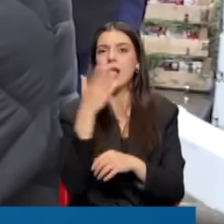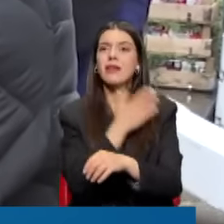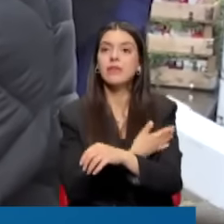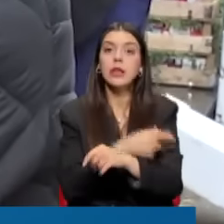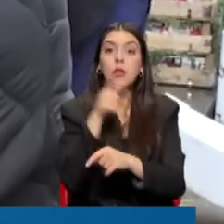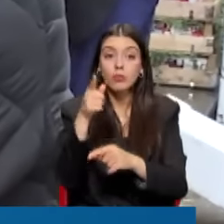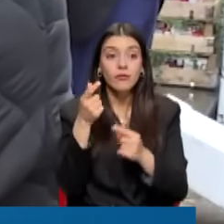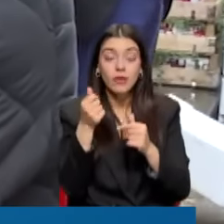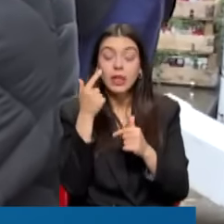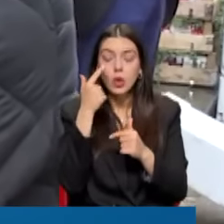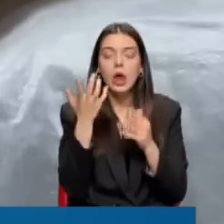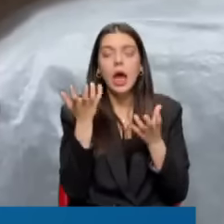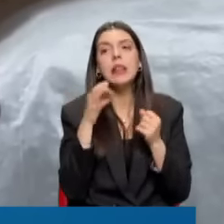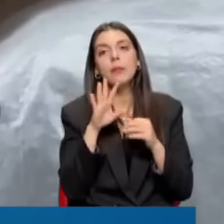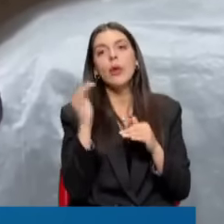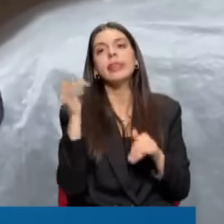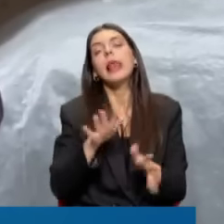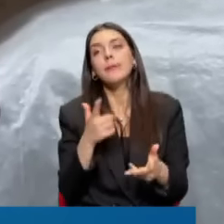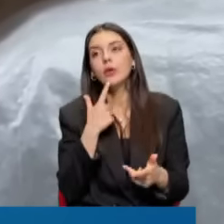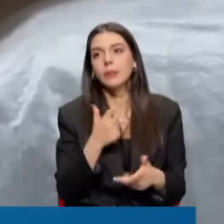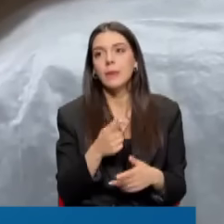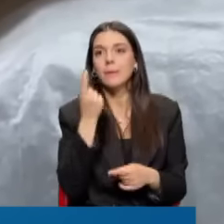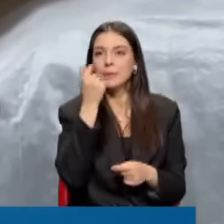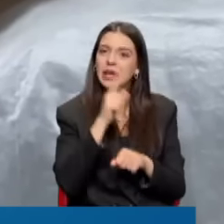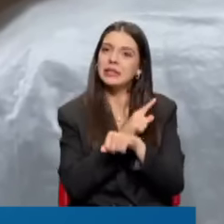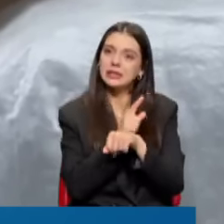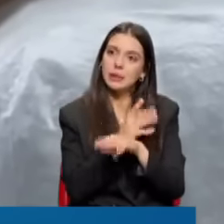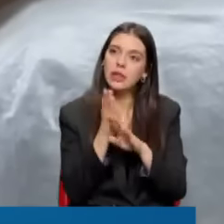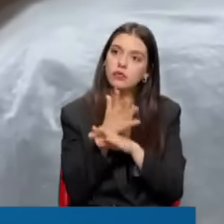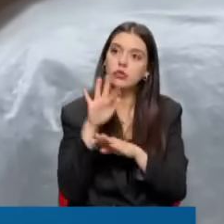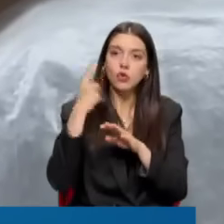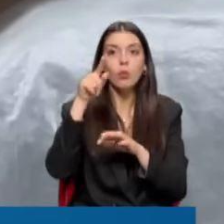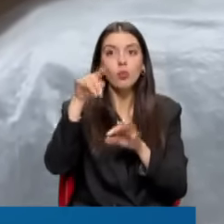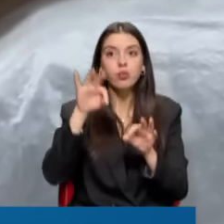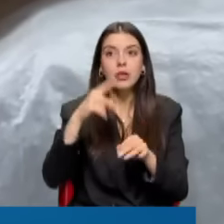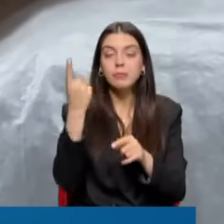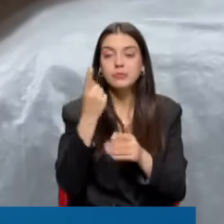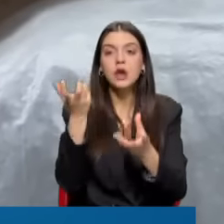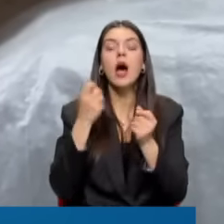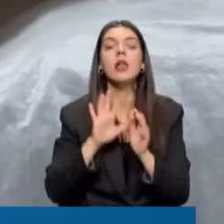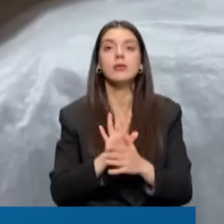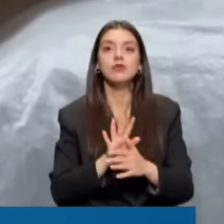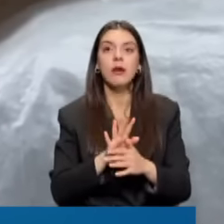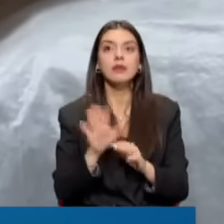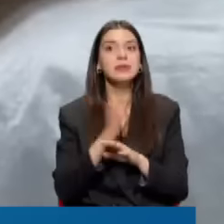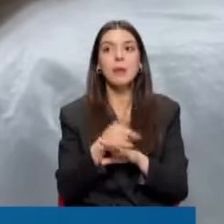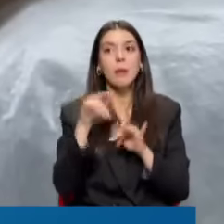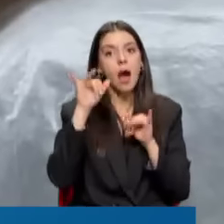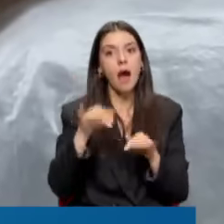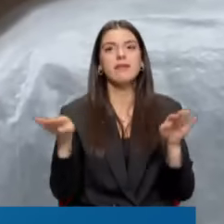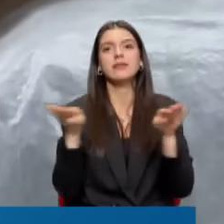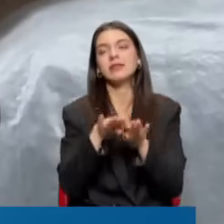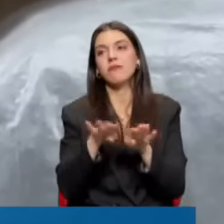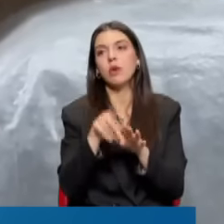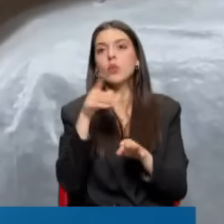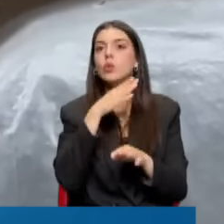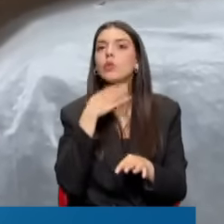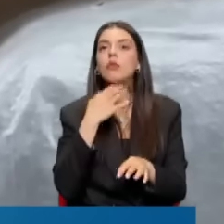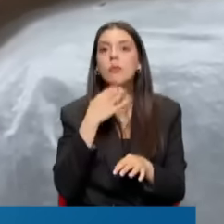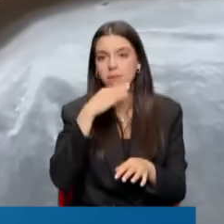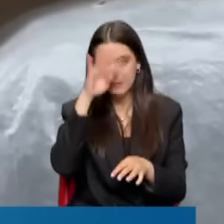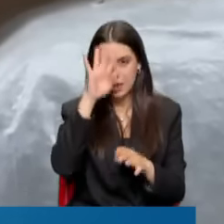alamıyor gelmediğine göre biraz zaman geçtikten sonra buradan da hiçbir şey alınmayacak duruma gelecek çünkü aynı seviyeye gel kurban bayramından sonra